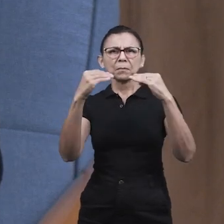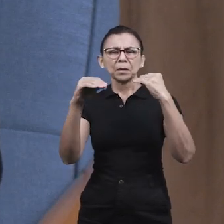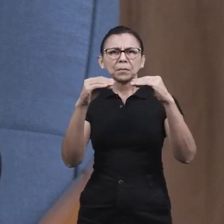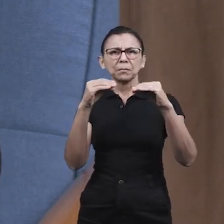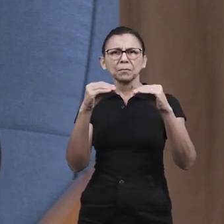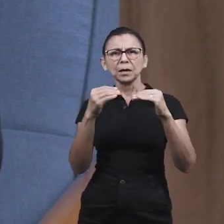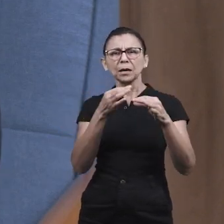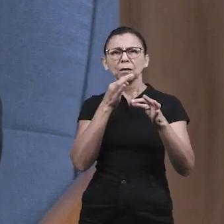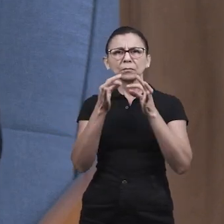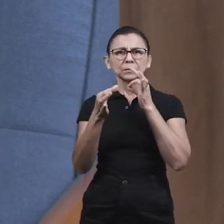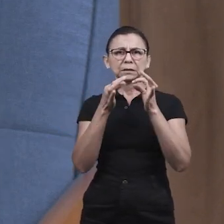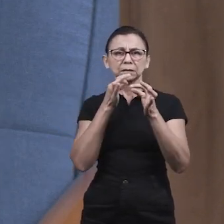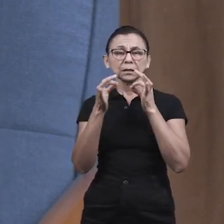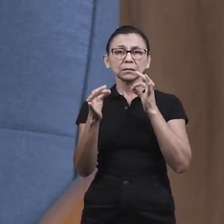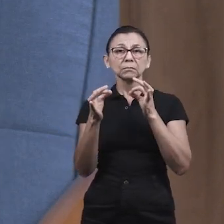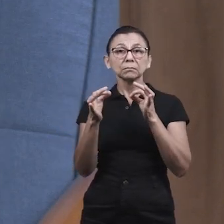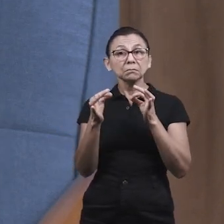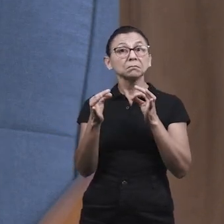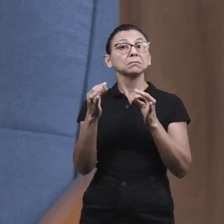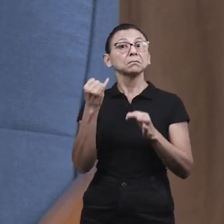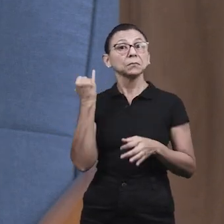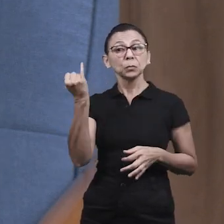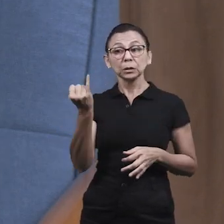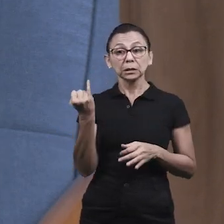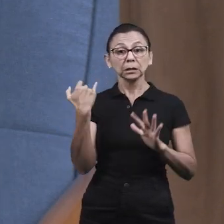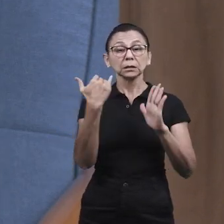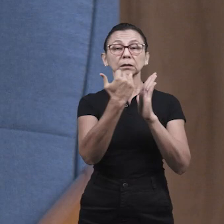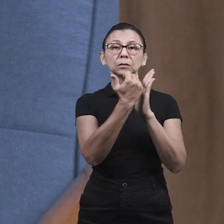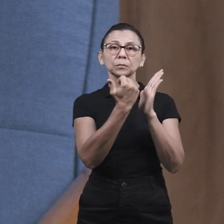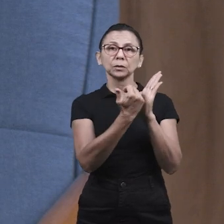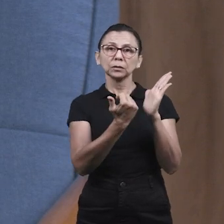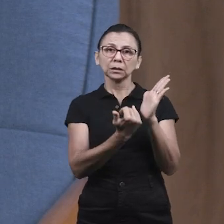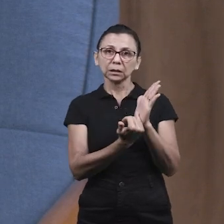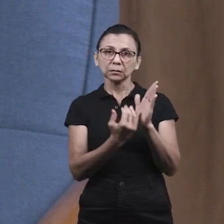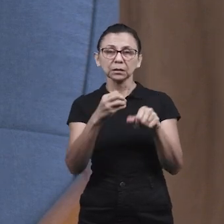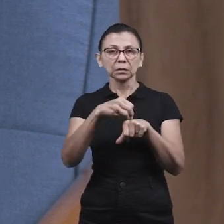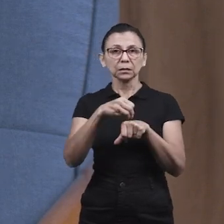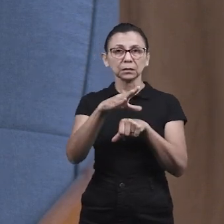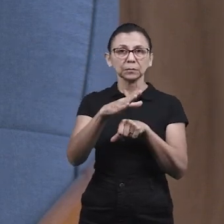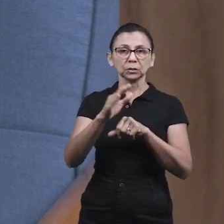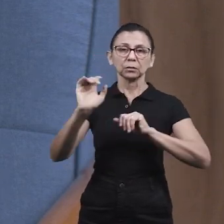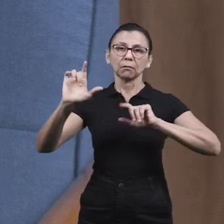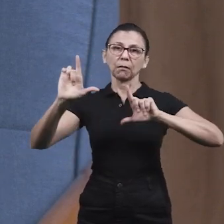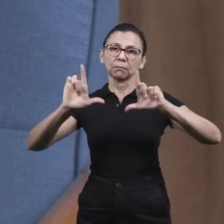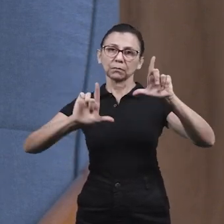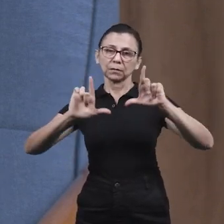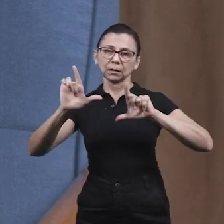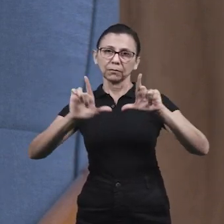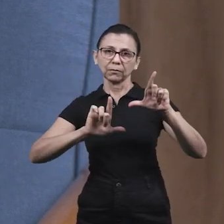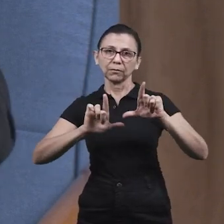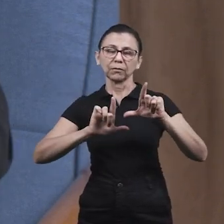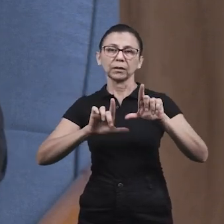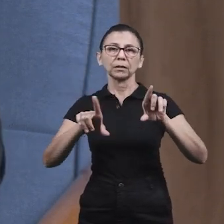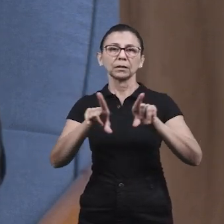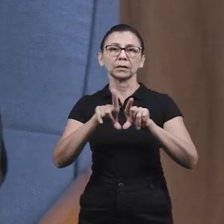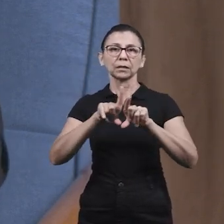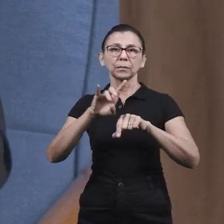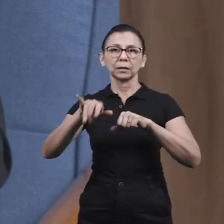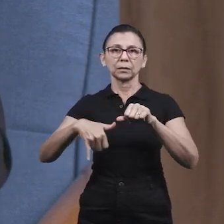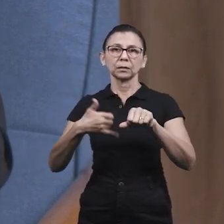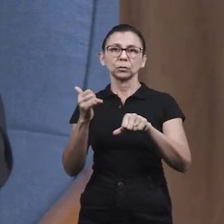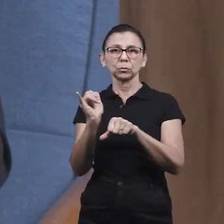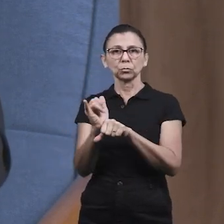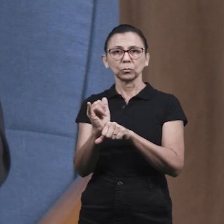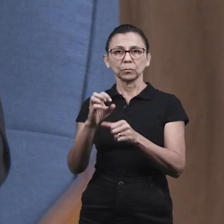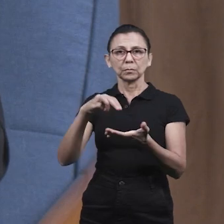messages avec le commentaire sur l'importance de ce programme qui est transmis si bien à travers la télévision comme